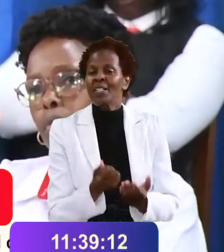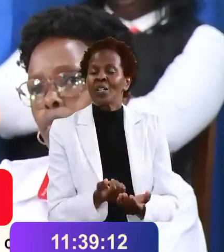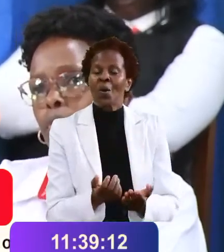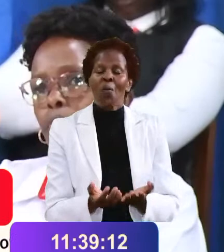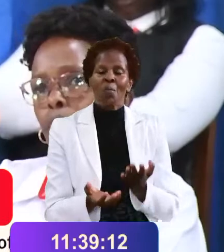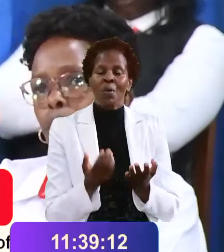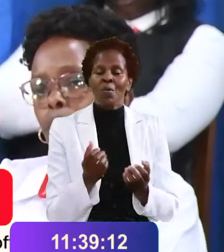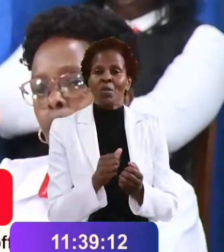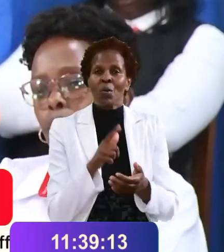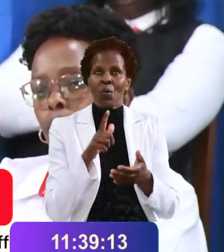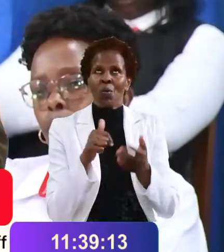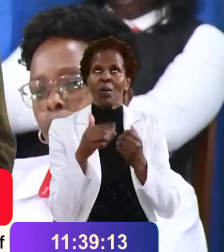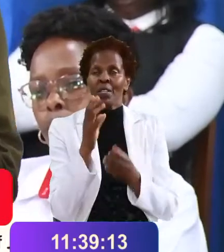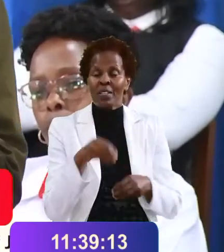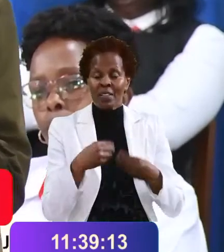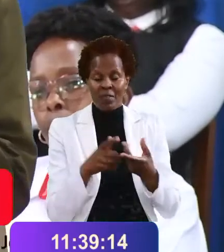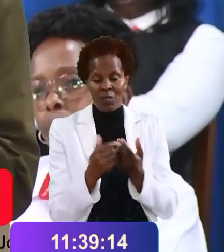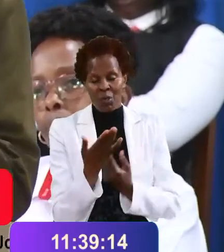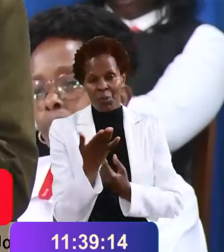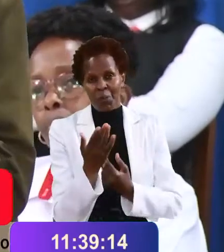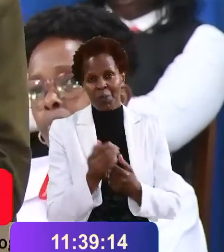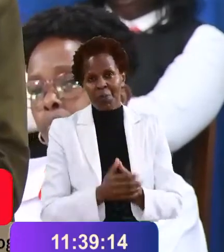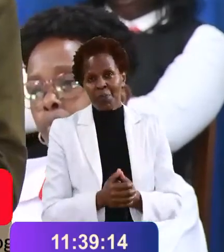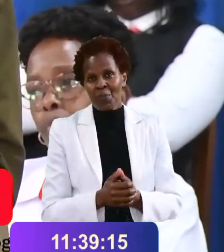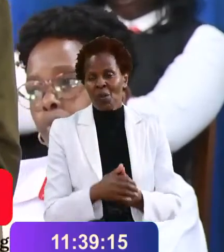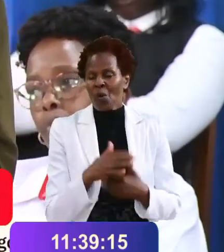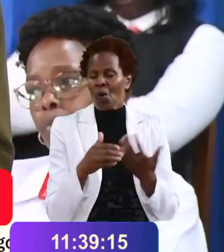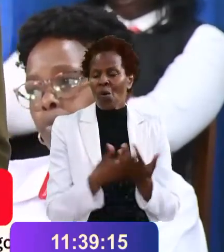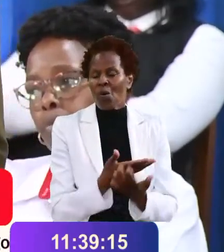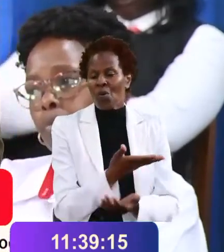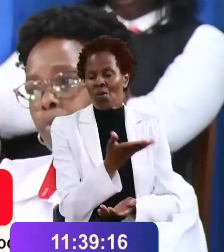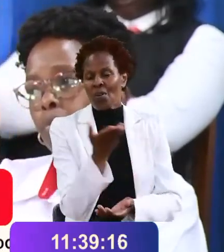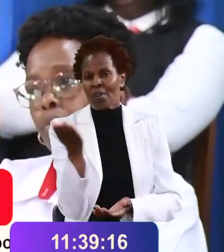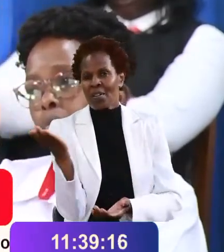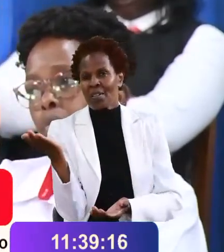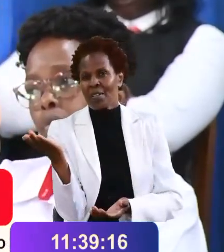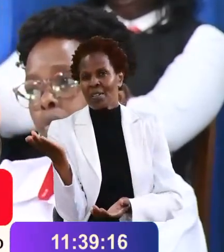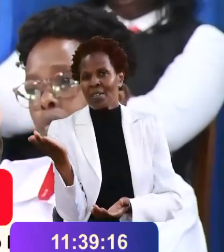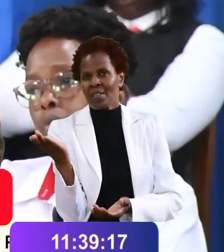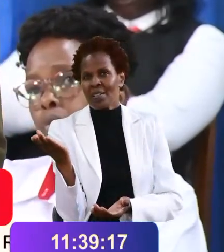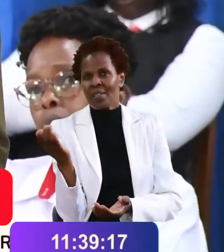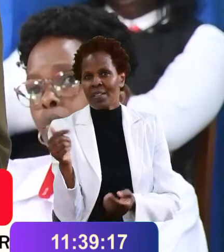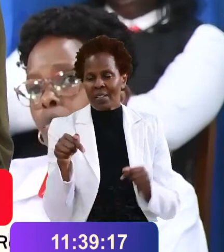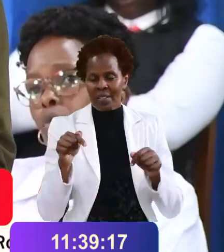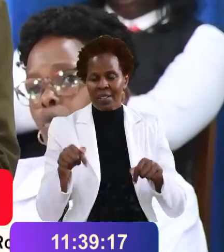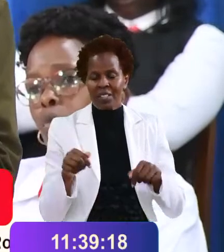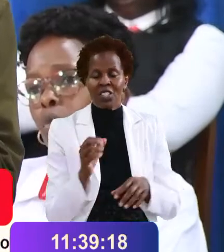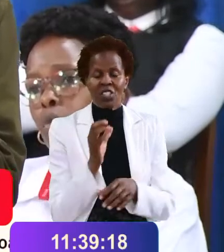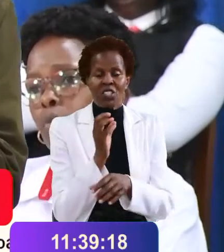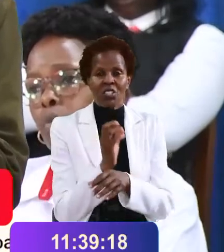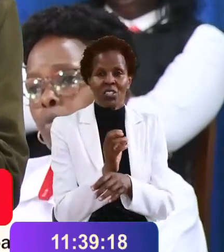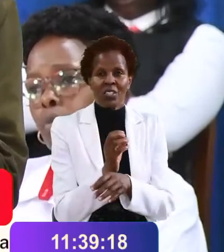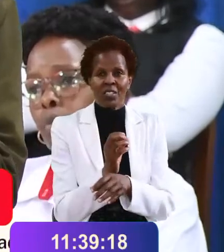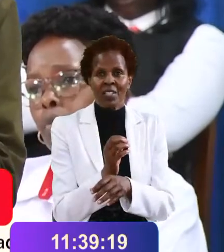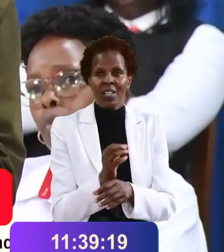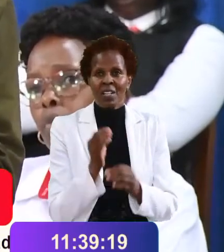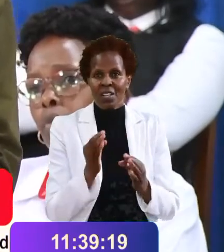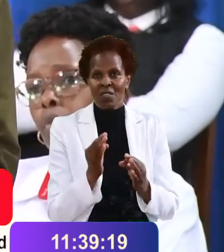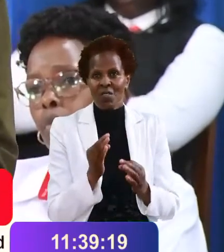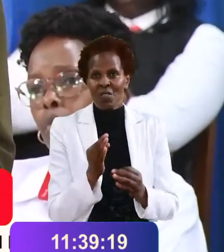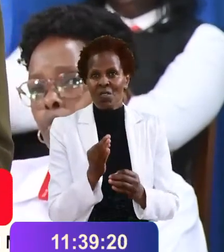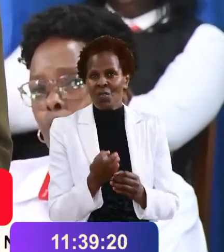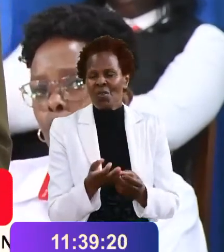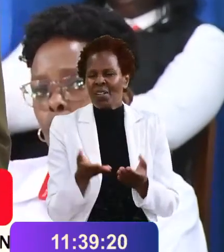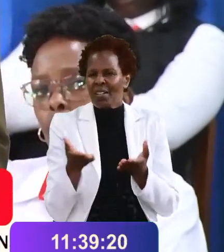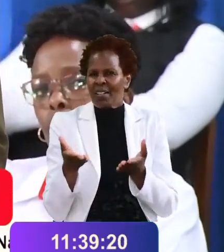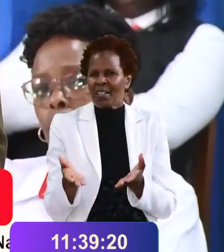amempea kipawa lake. Kila mmoja wetu ni muhimu kwenye kanisa. Kama wewe hauko hapa, kanisa